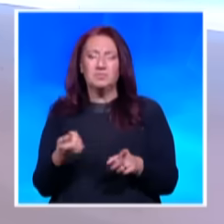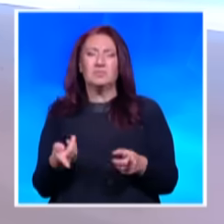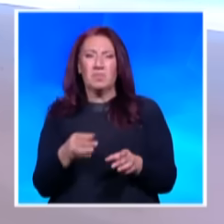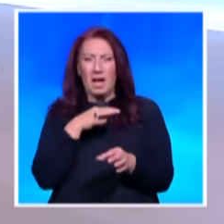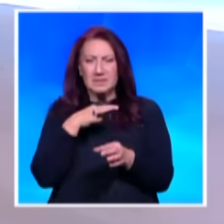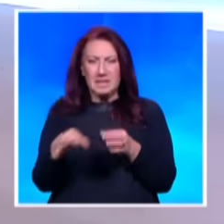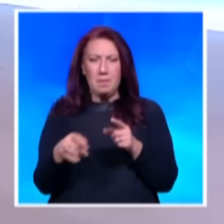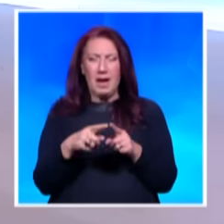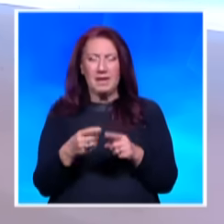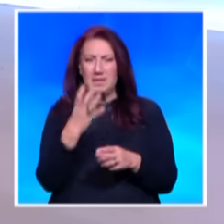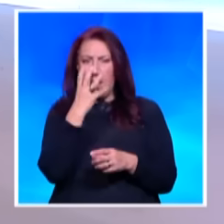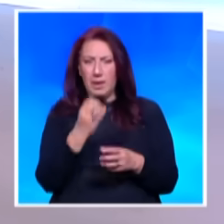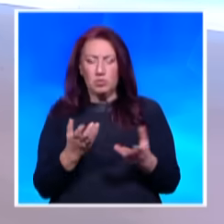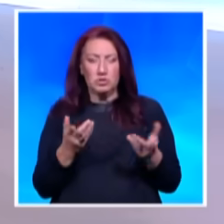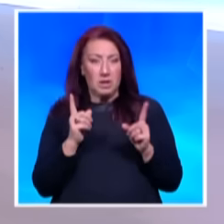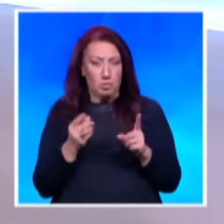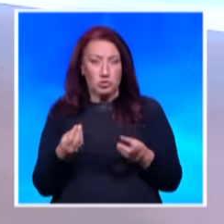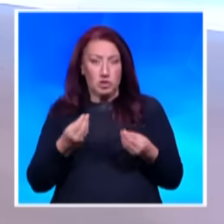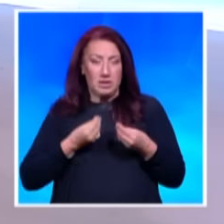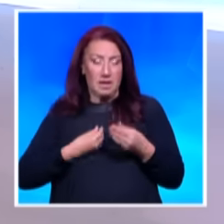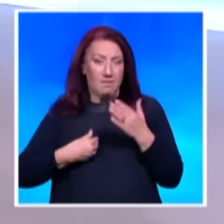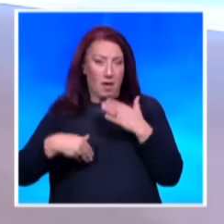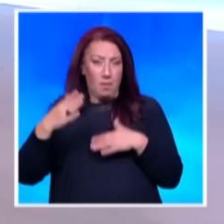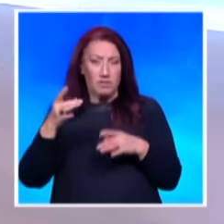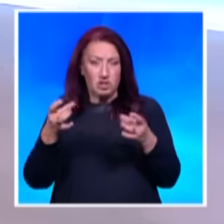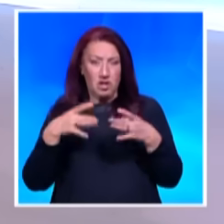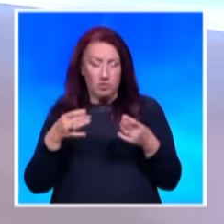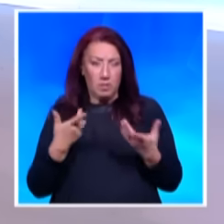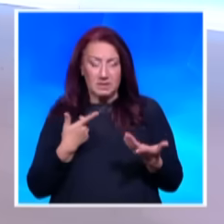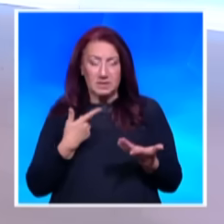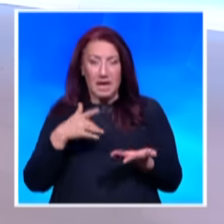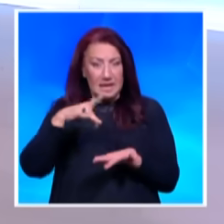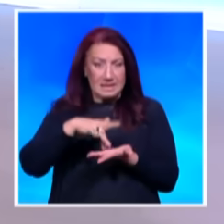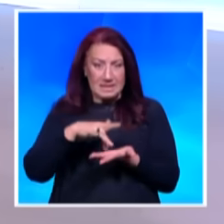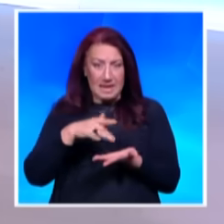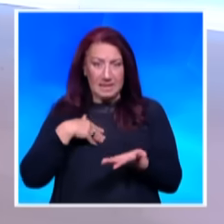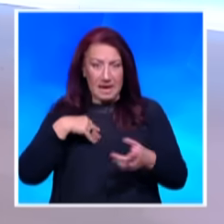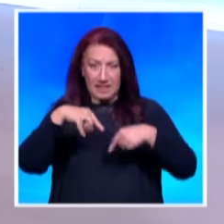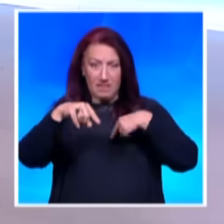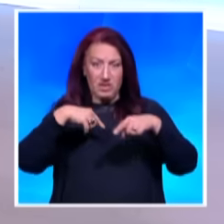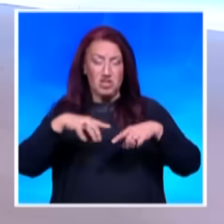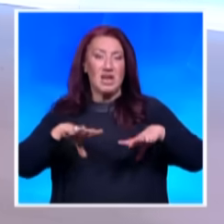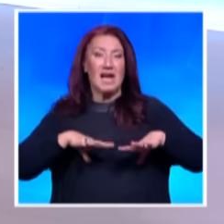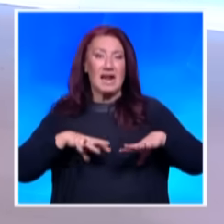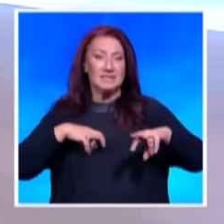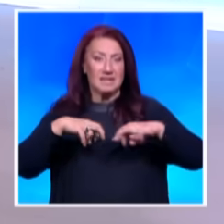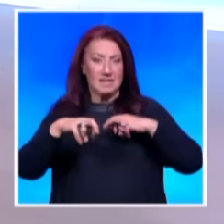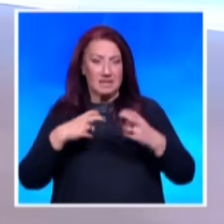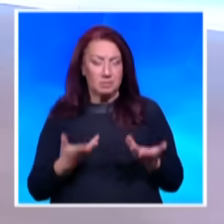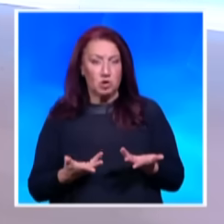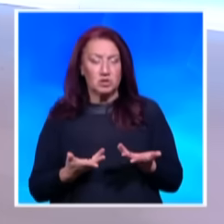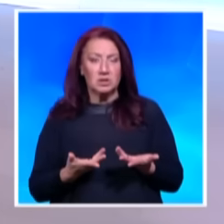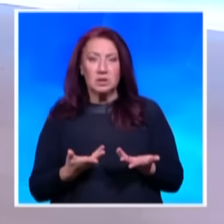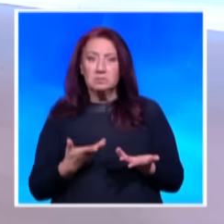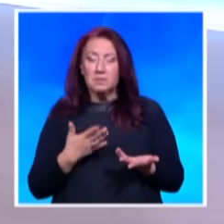превозни средства. Можете ли да дадете малко повече детали за това? Функционира ли изобщо градския транспорт в центъра на столицата? Безопасно ли е хората да се движат